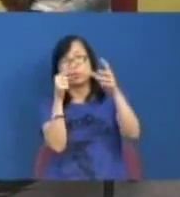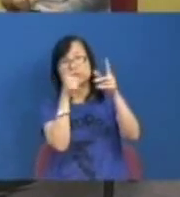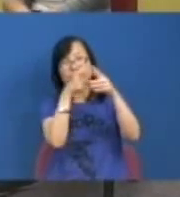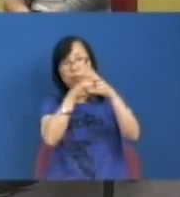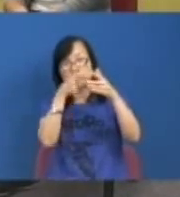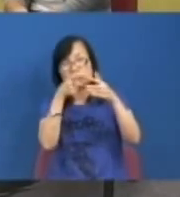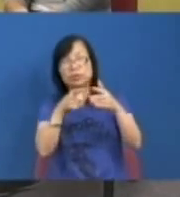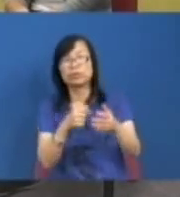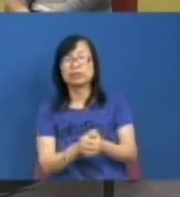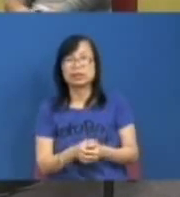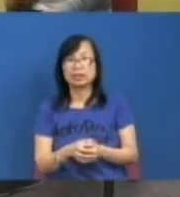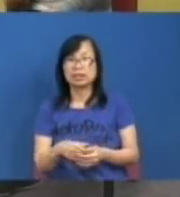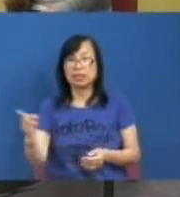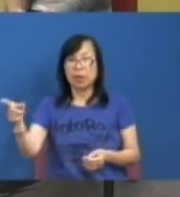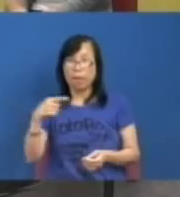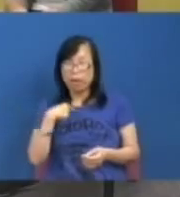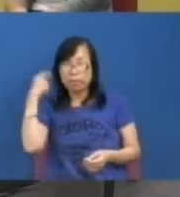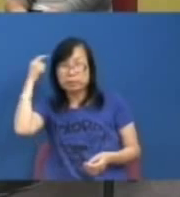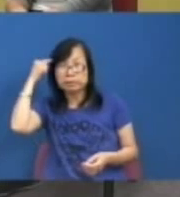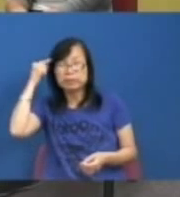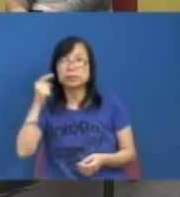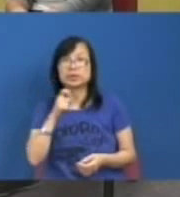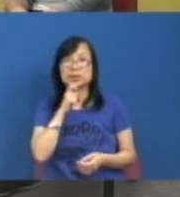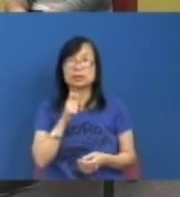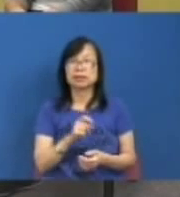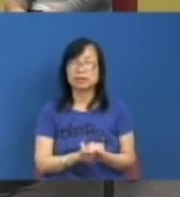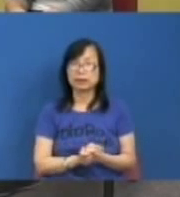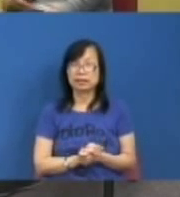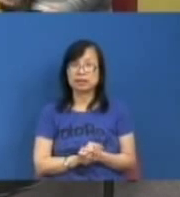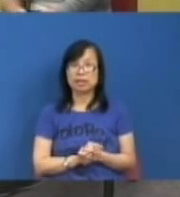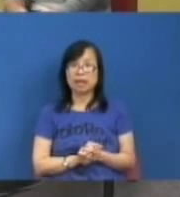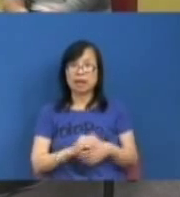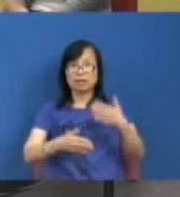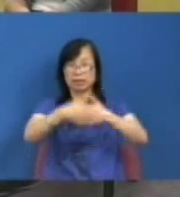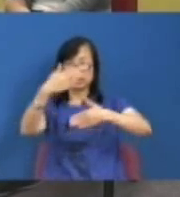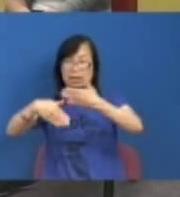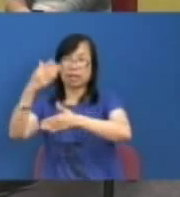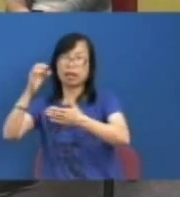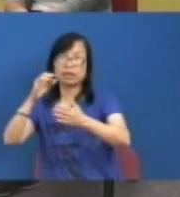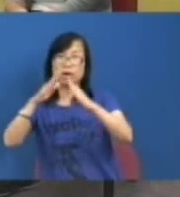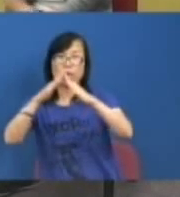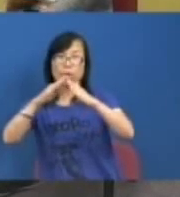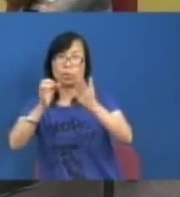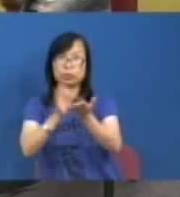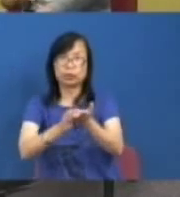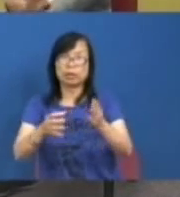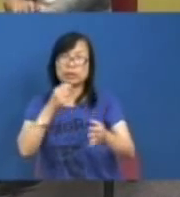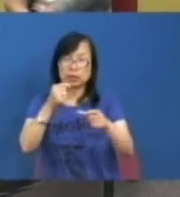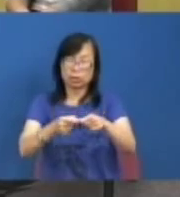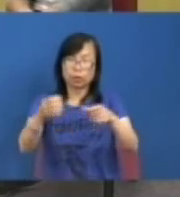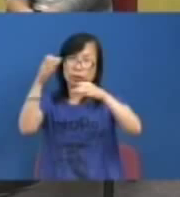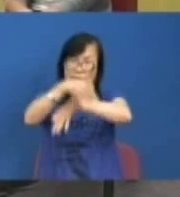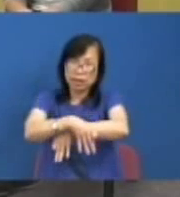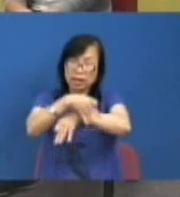其實呢樣嘢咧，我知道咧，亦都有一啲即係大屋苑咧喺嗰個大公契度啦，即係好出名